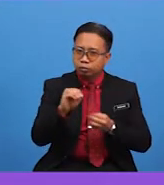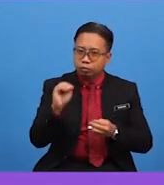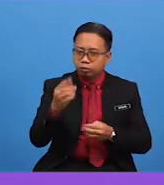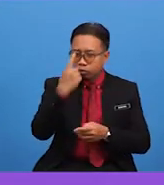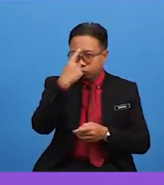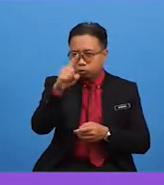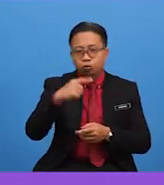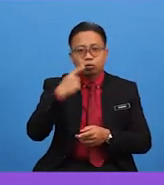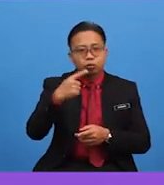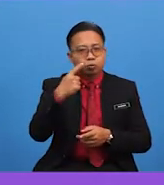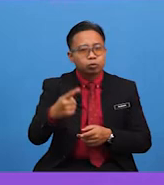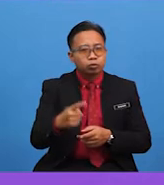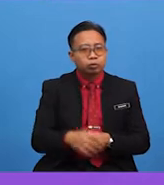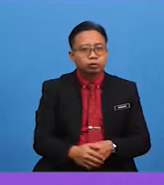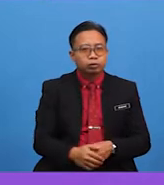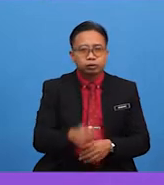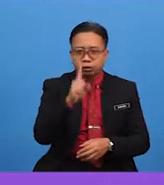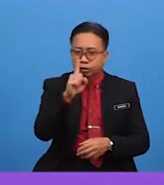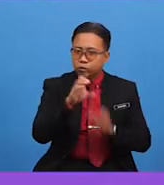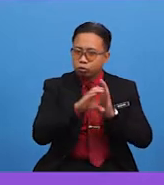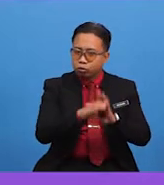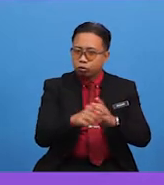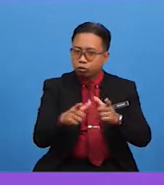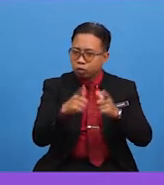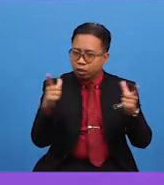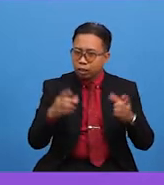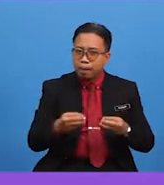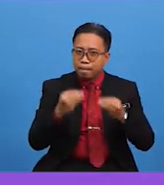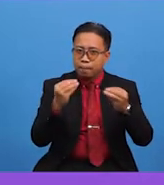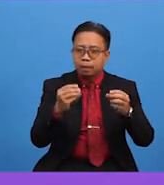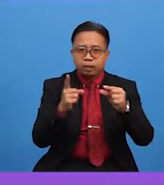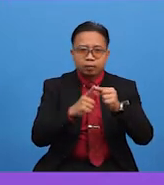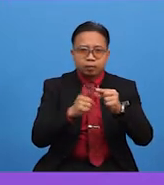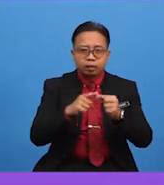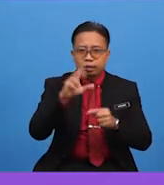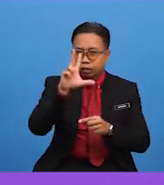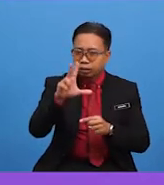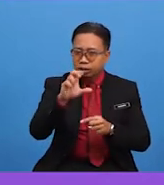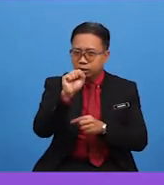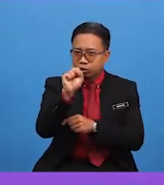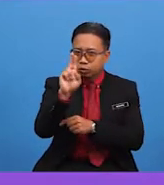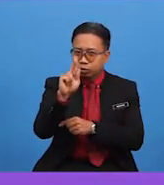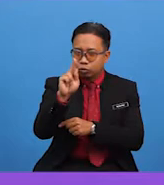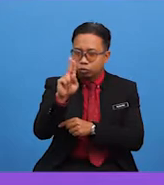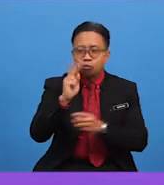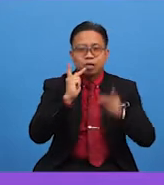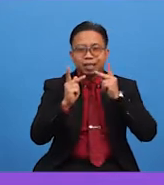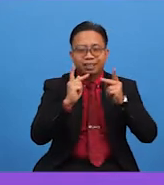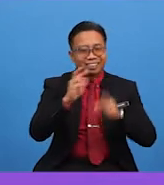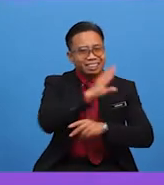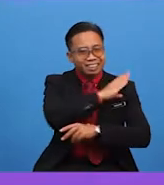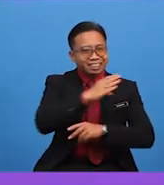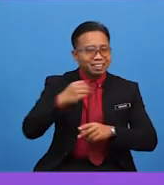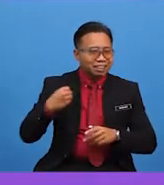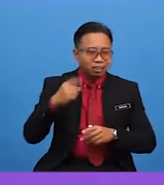untuk murid-murid sebutkan satu contoh lain bagi perkataan tiga suku kata